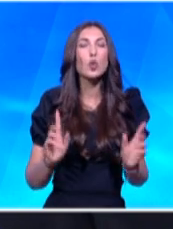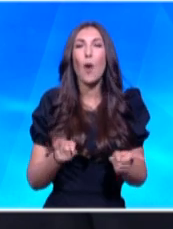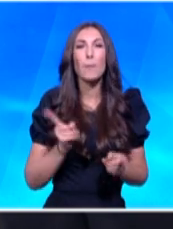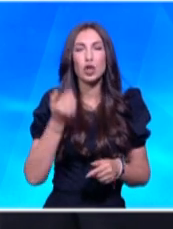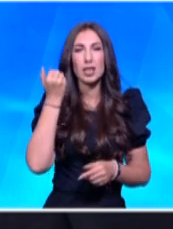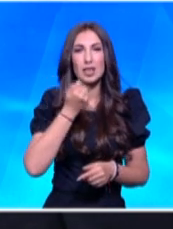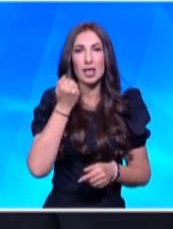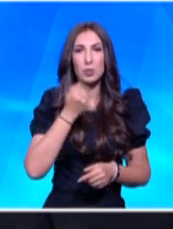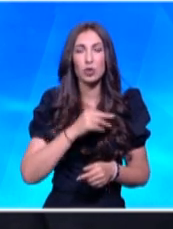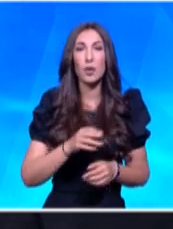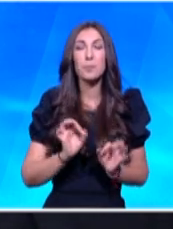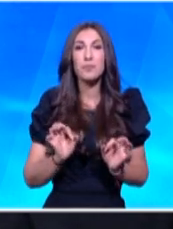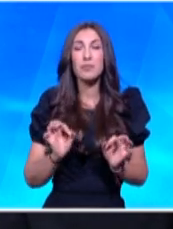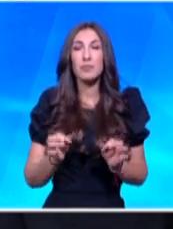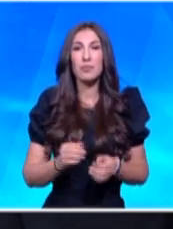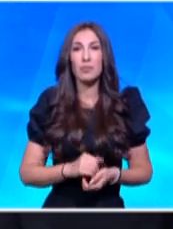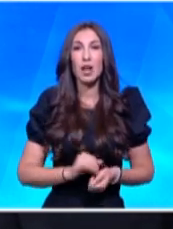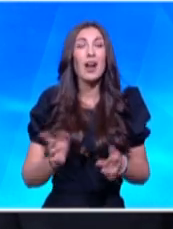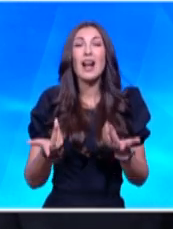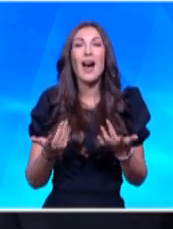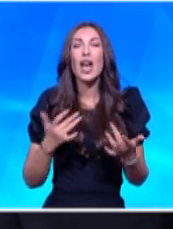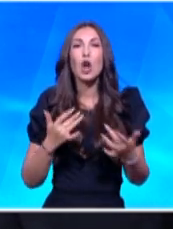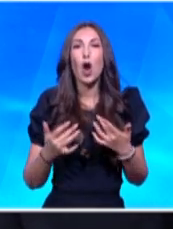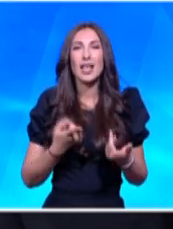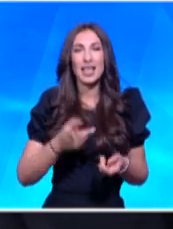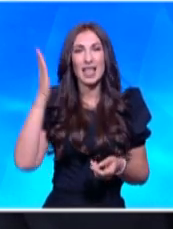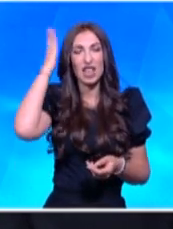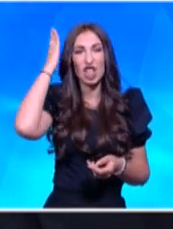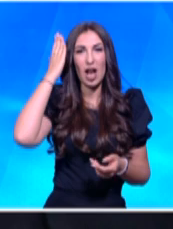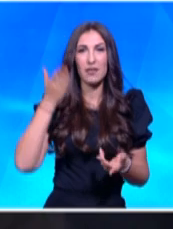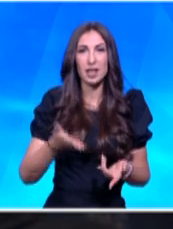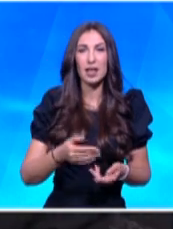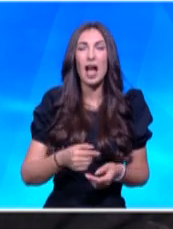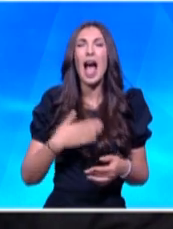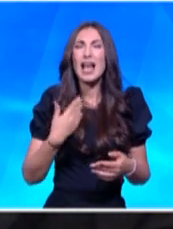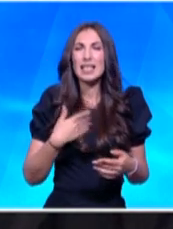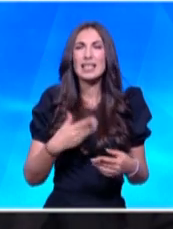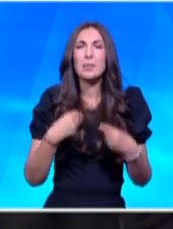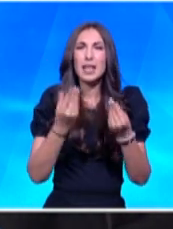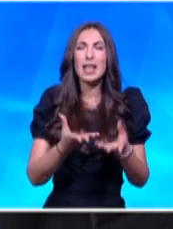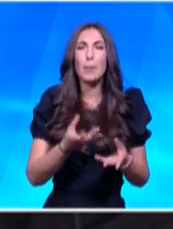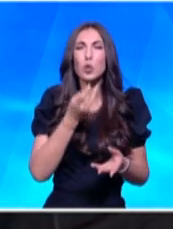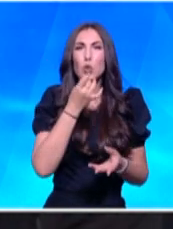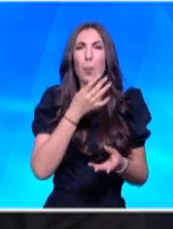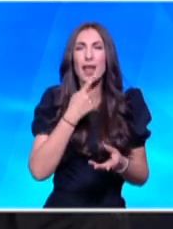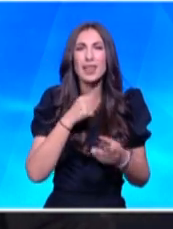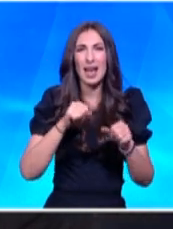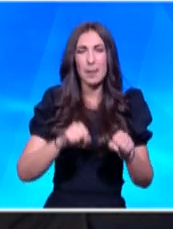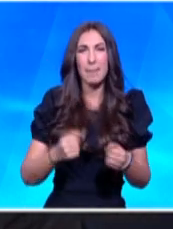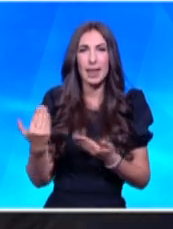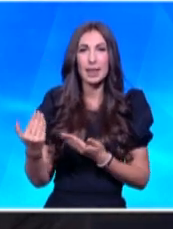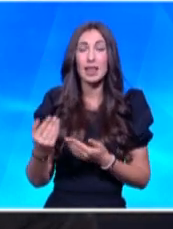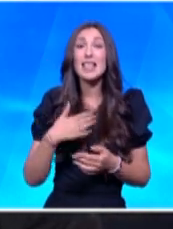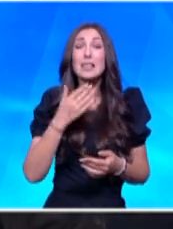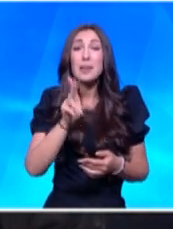Каква е ролята на държавата в тази? Аз бих искал да дам думата и на кмета на общината. Това е много важно да кажете